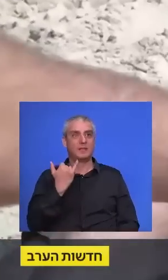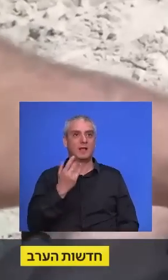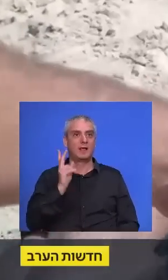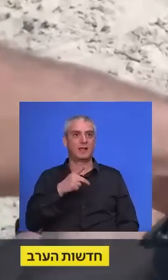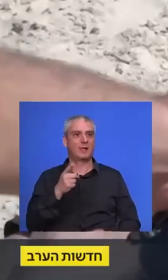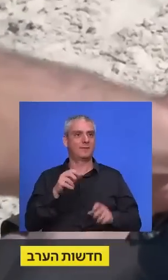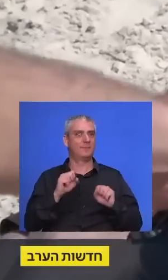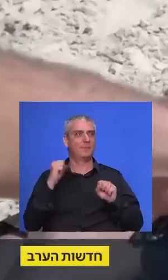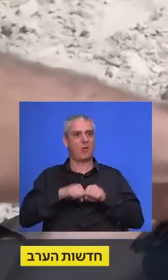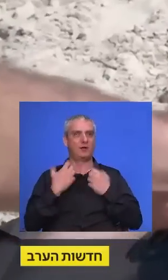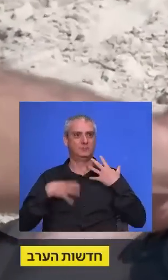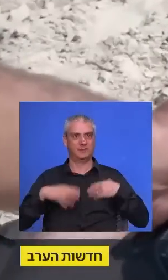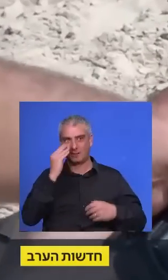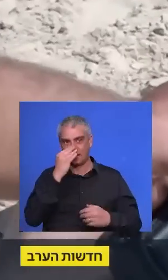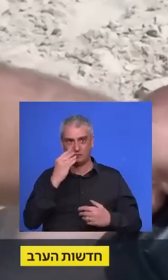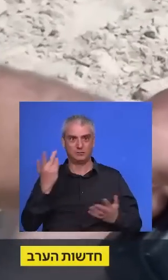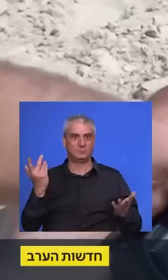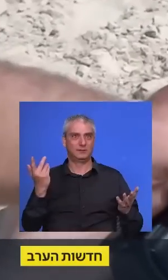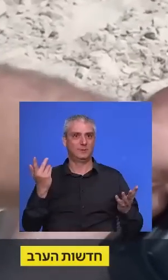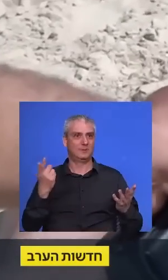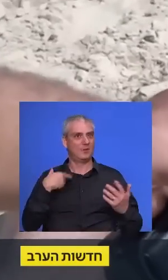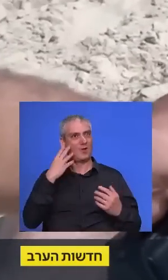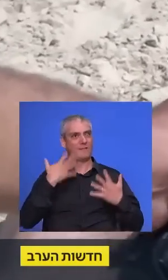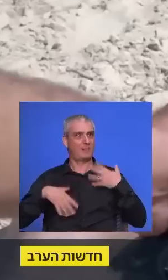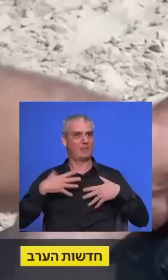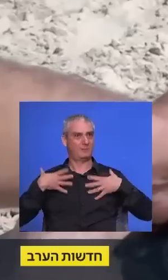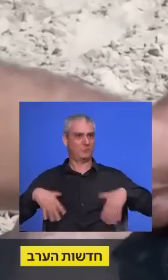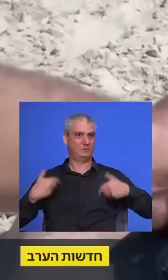את התחפושות, את העניינים. אוהבים להתחפש בלי חולצה.